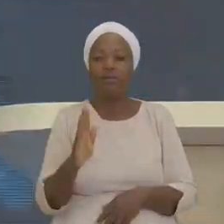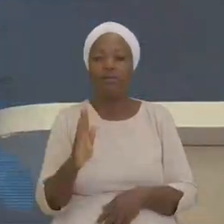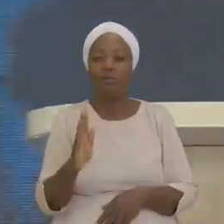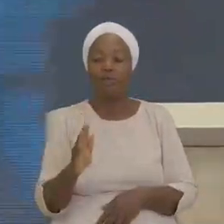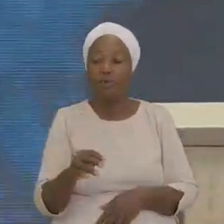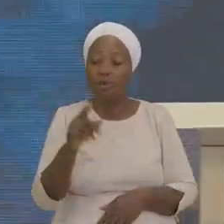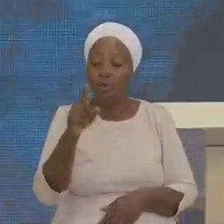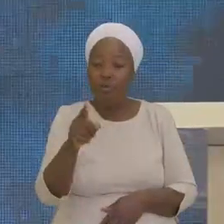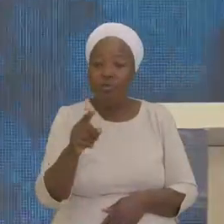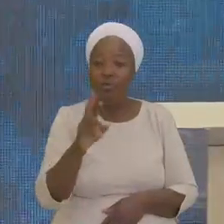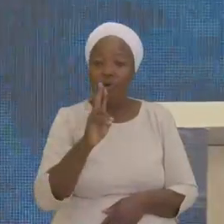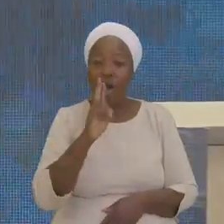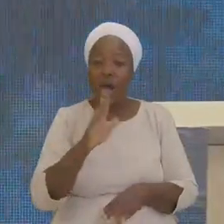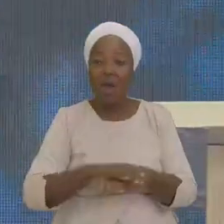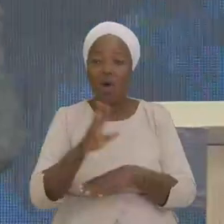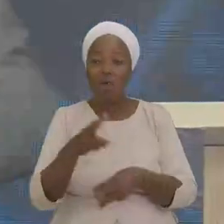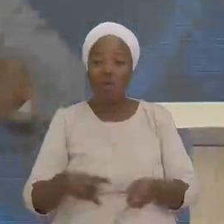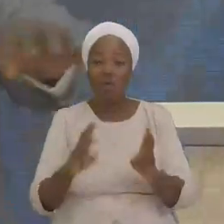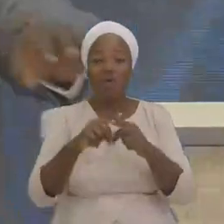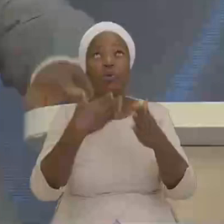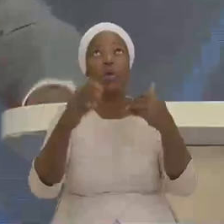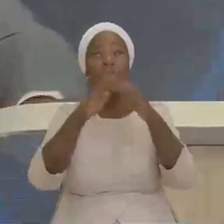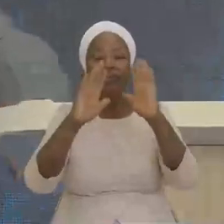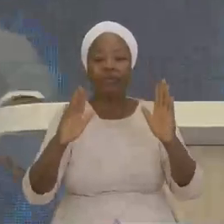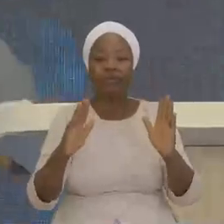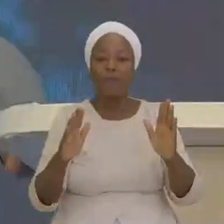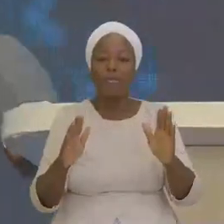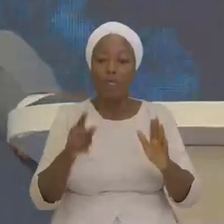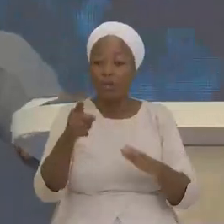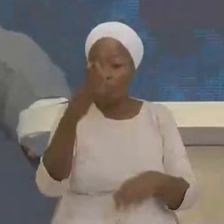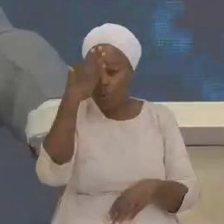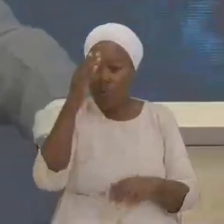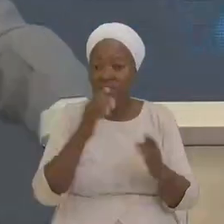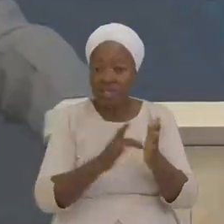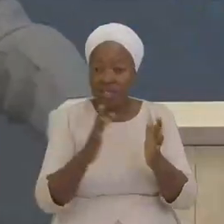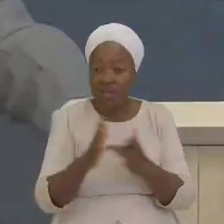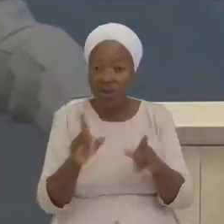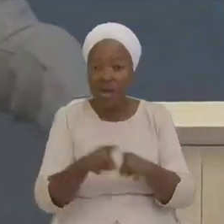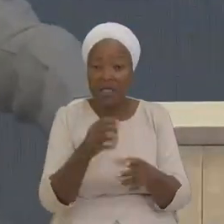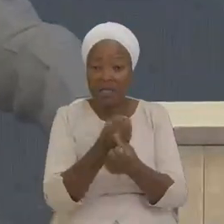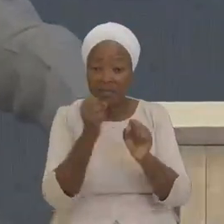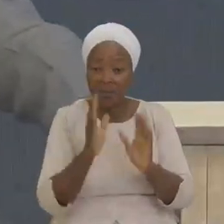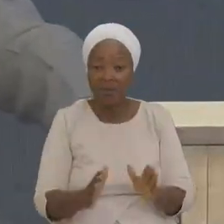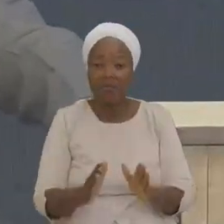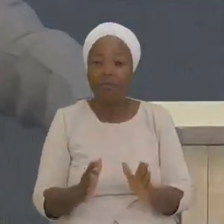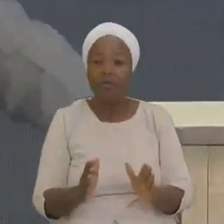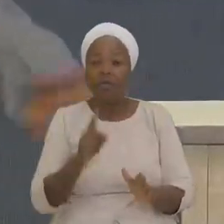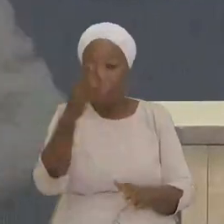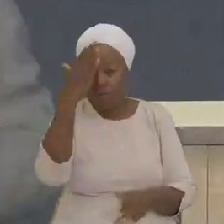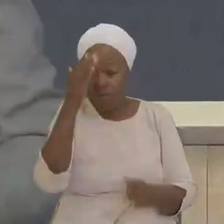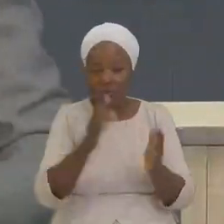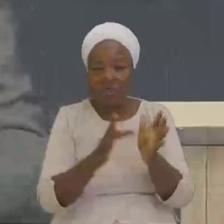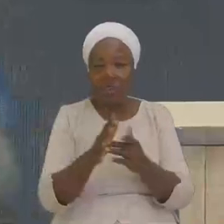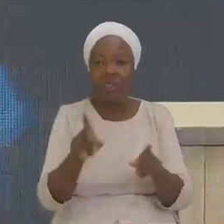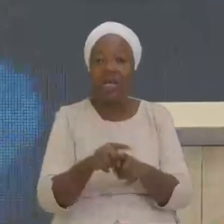vas dans le royaume de Dieu, tu es sur la voie du ciel, tu connais Jésus comme